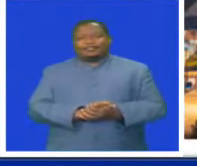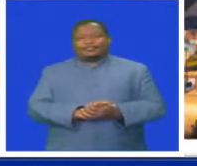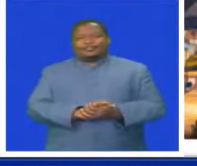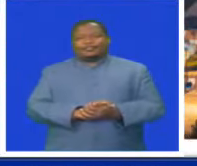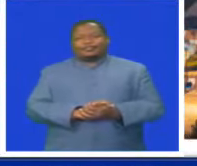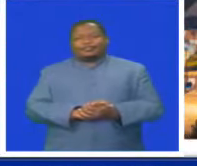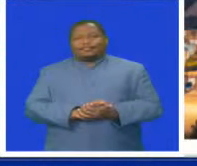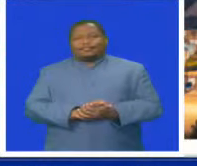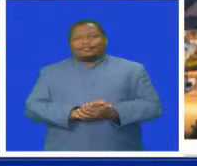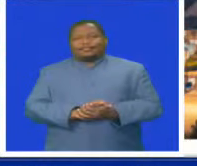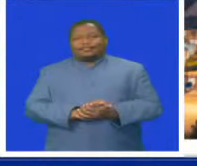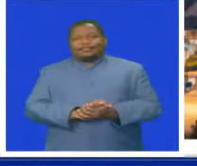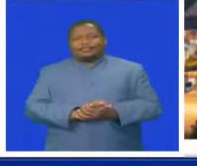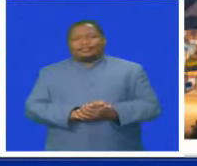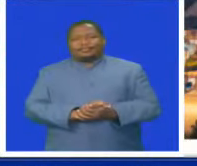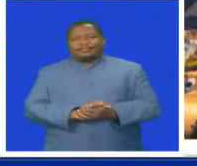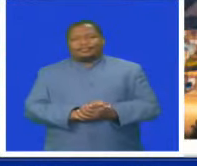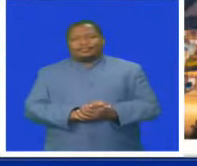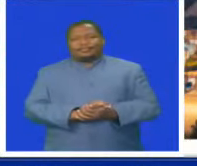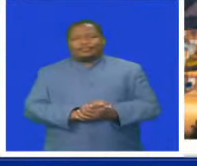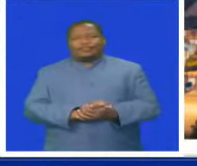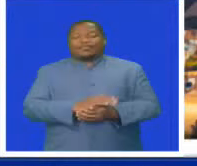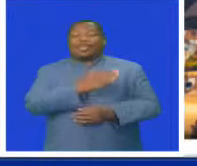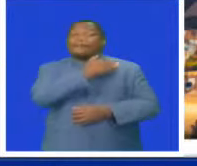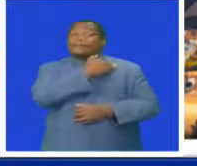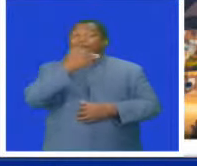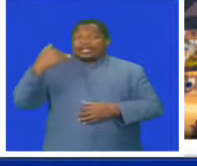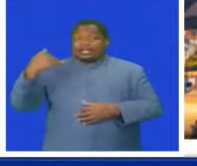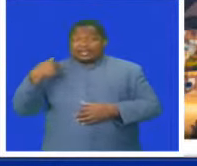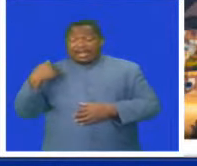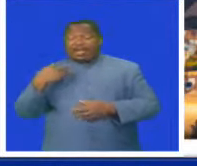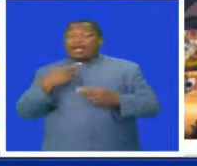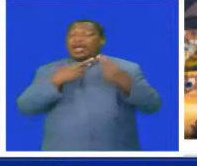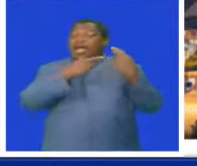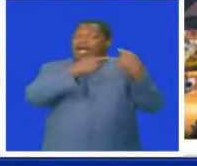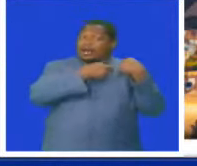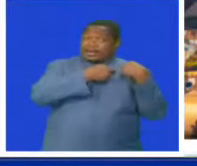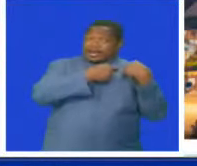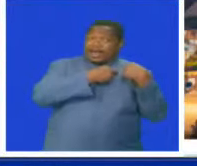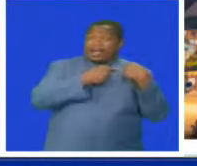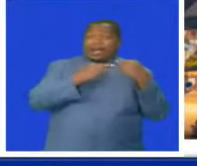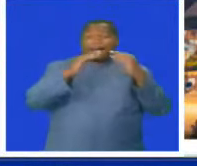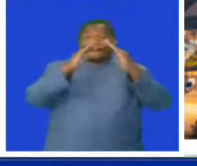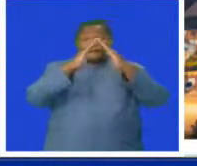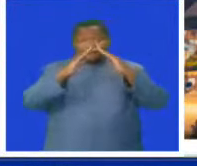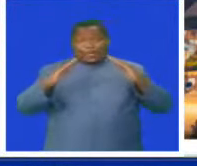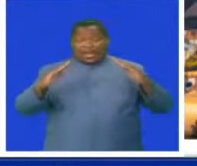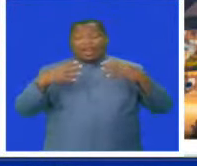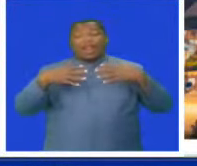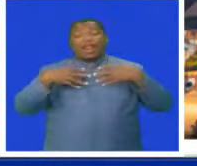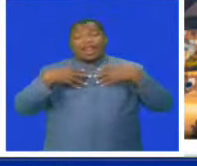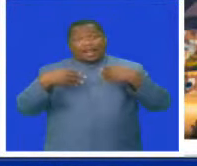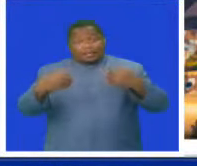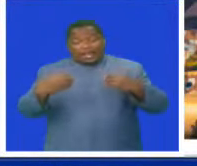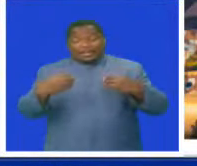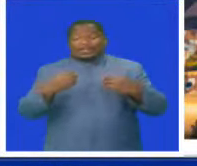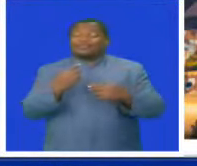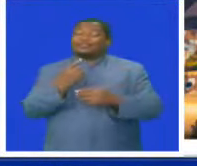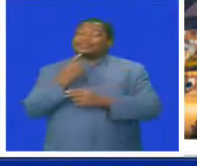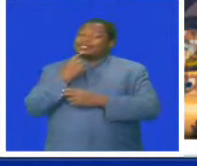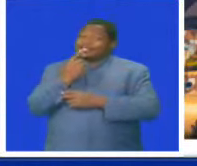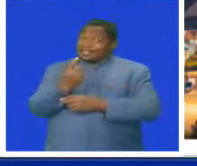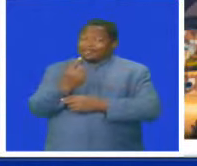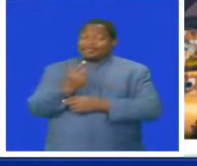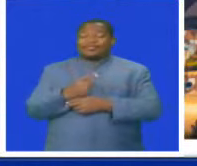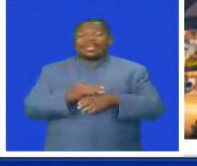Imvuna yetisebenti tembuso makhosi vilakati ithi bayenca etingulungwaneni letine bafundzile sebathole